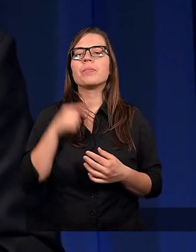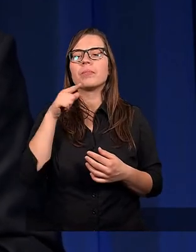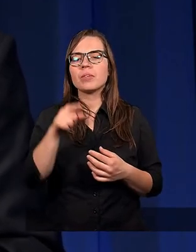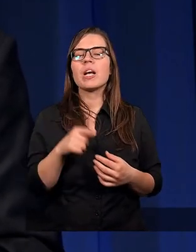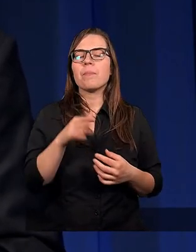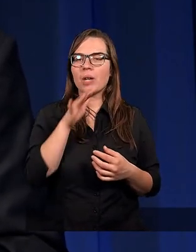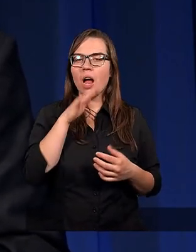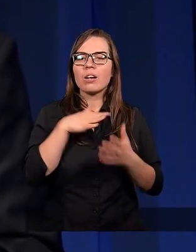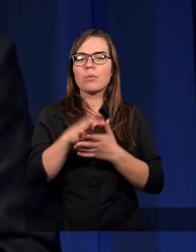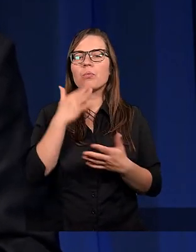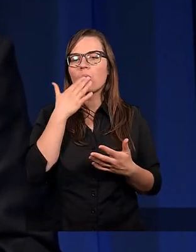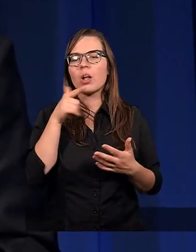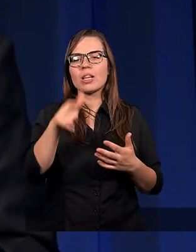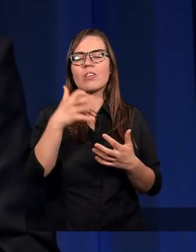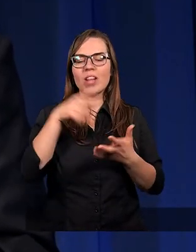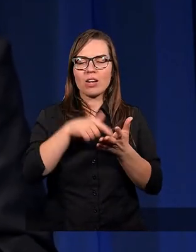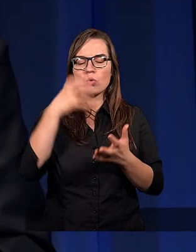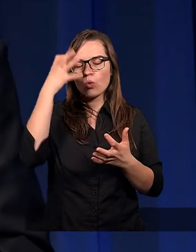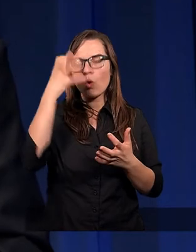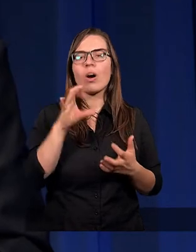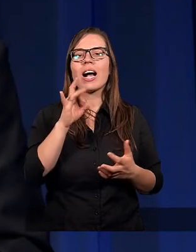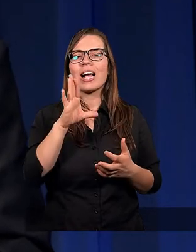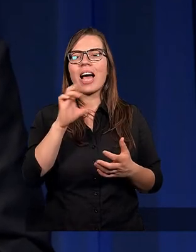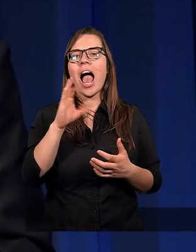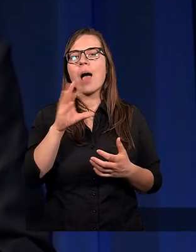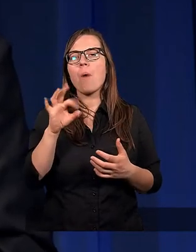Państwem izraelskim rządzi wtedy król Jeroboam.